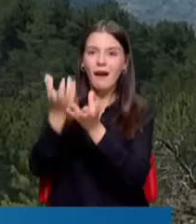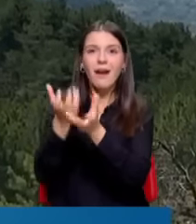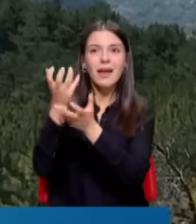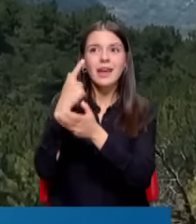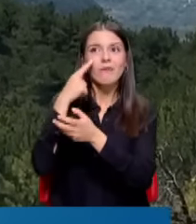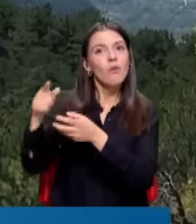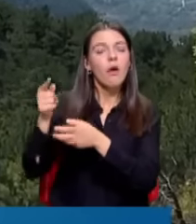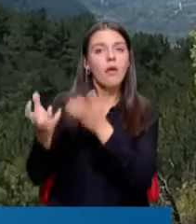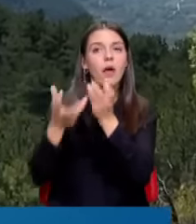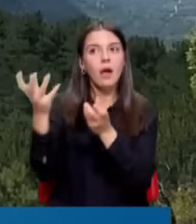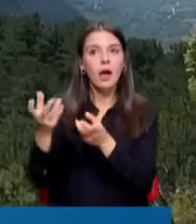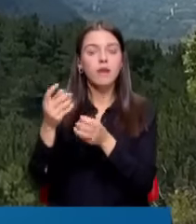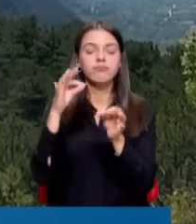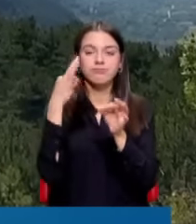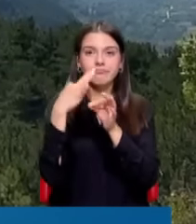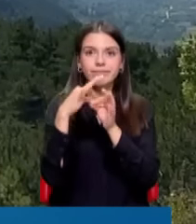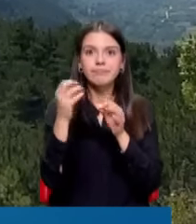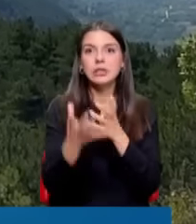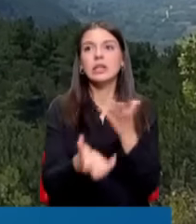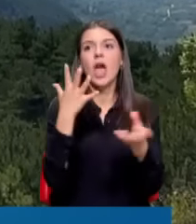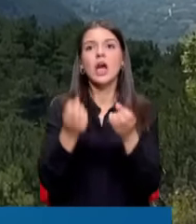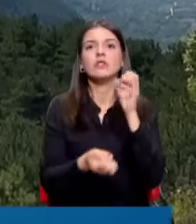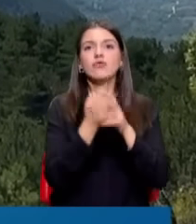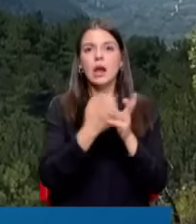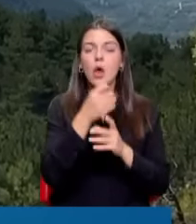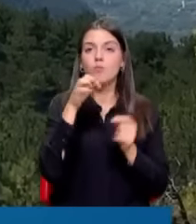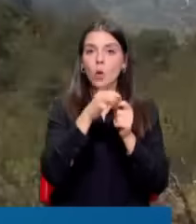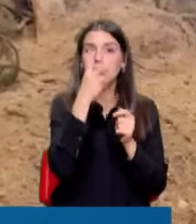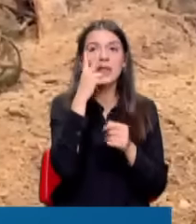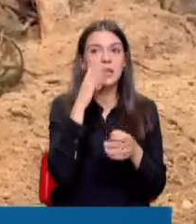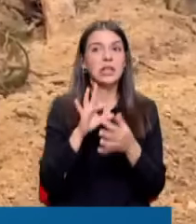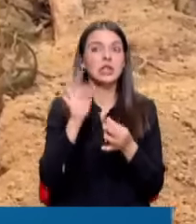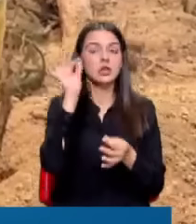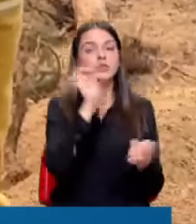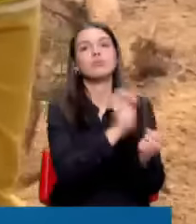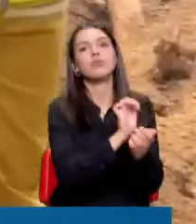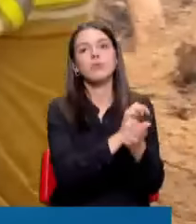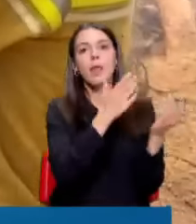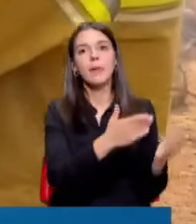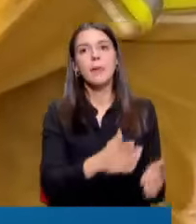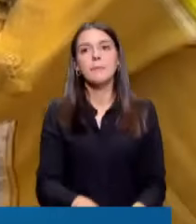kişi, Bolu'da da anız yakarken yangın çıkaran 2 kişi tutuklandı.